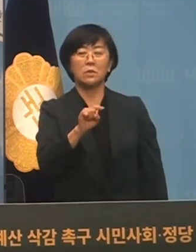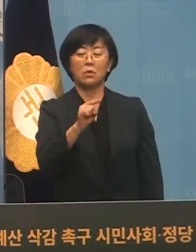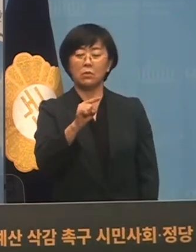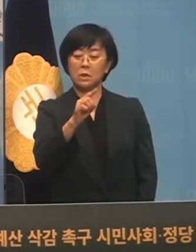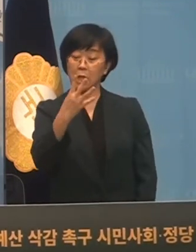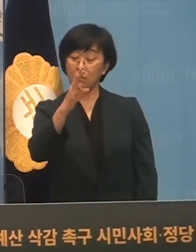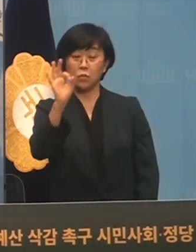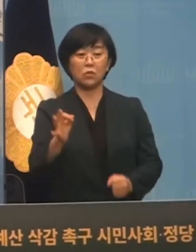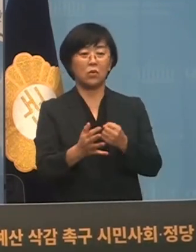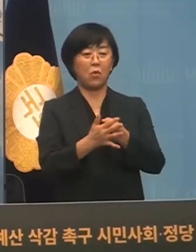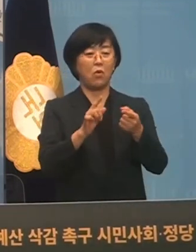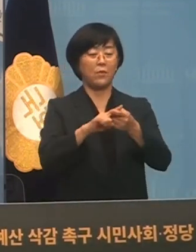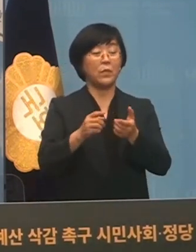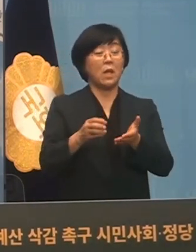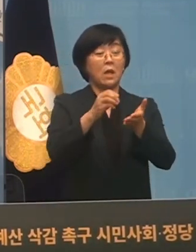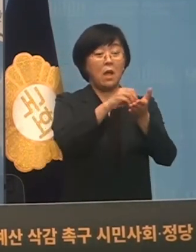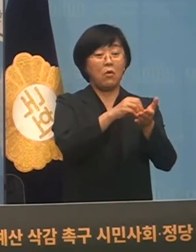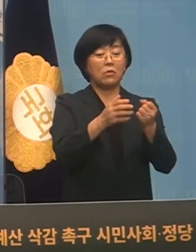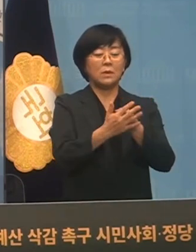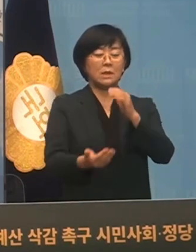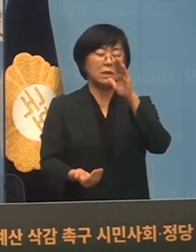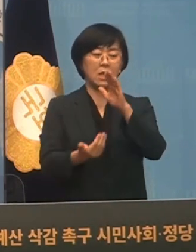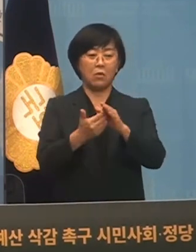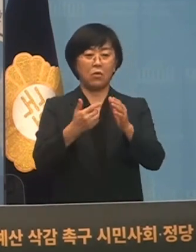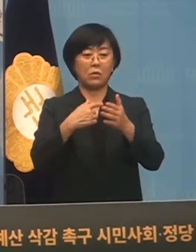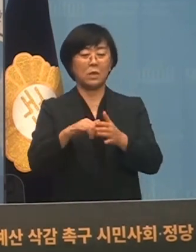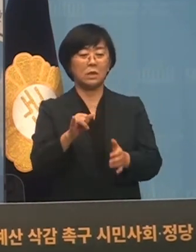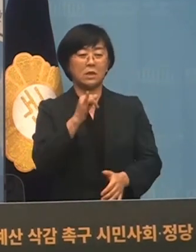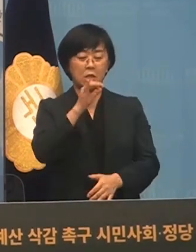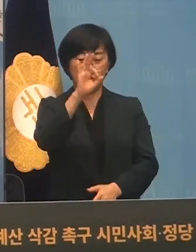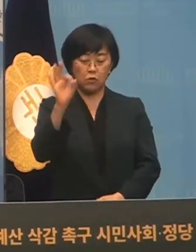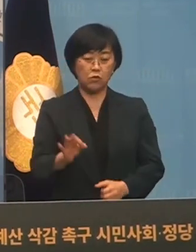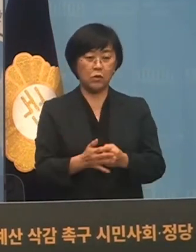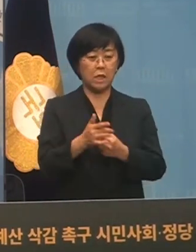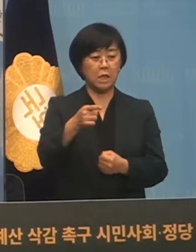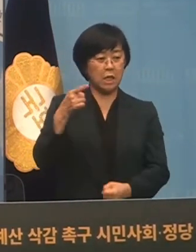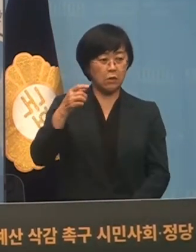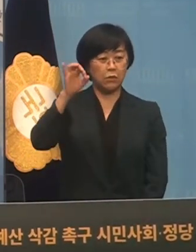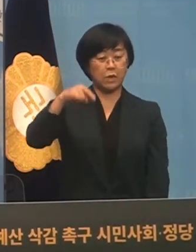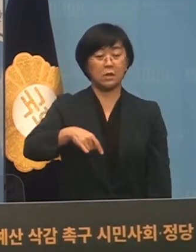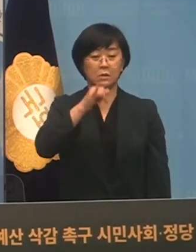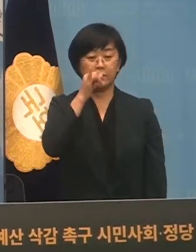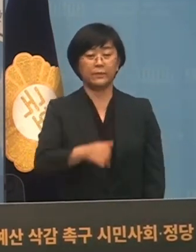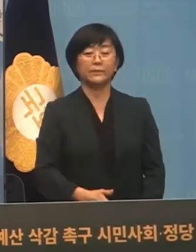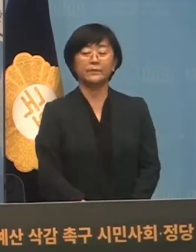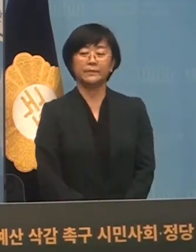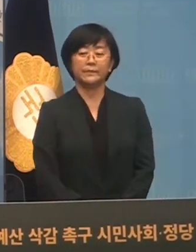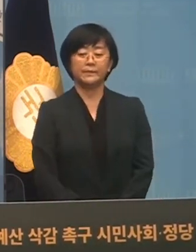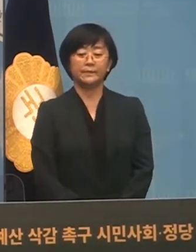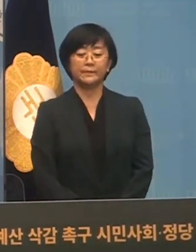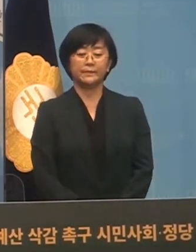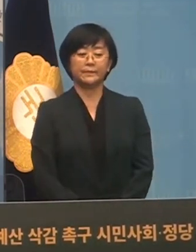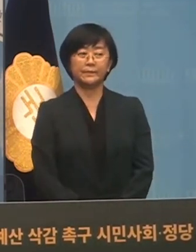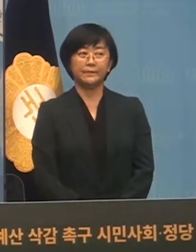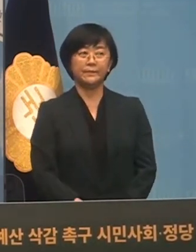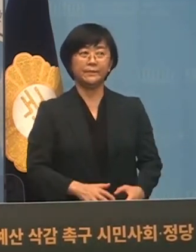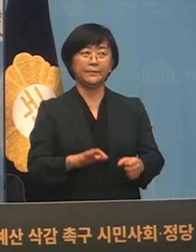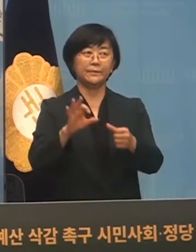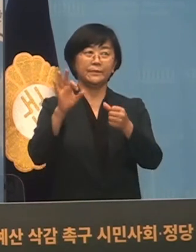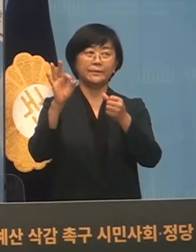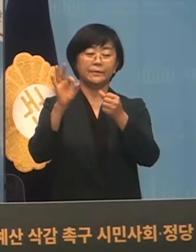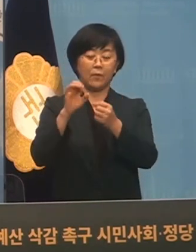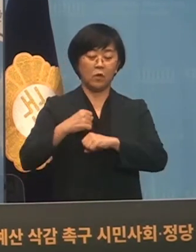정도로 OECD 회원국 중 최고 수준이며 자살률은 OECD 1위를 기록하고 있습니다. 세계 10위